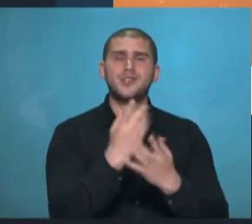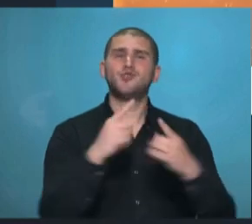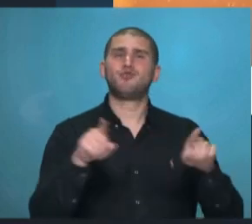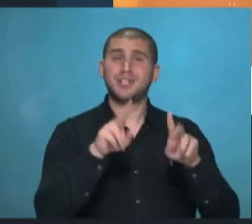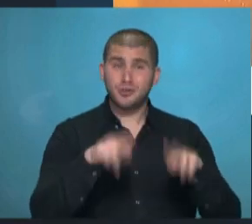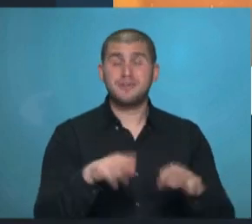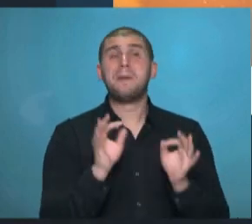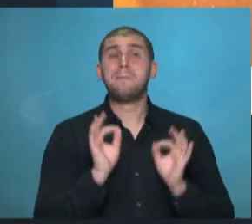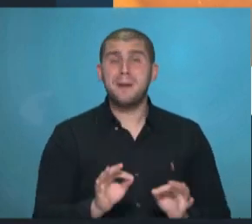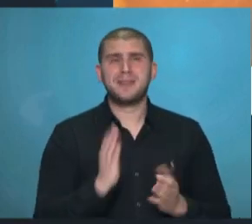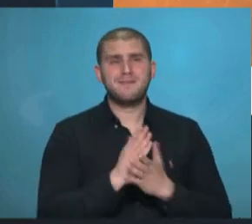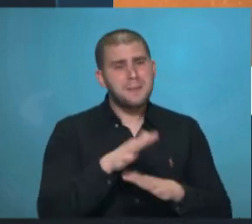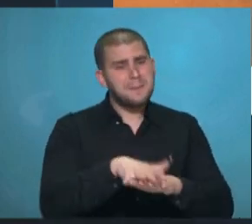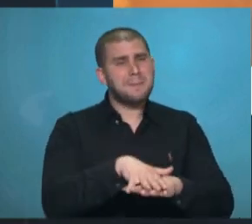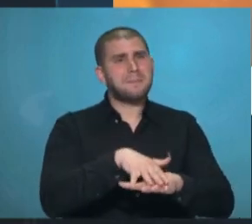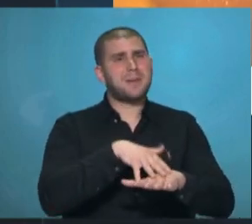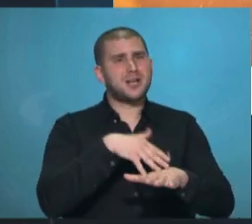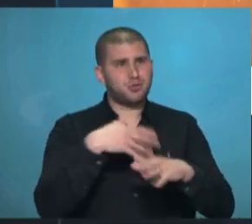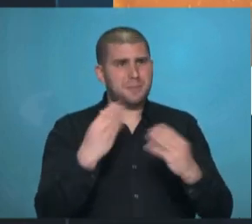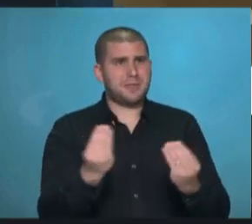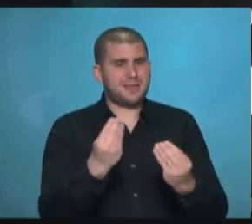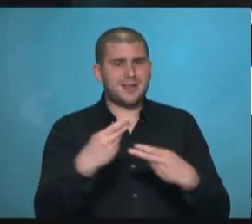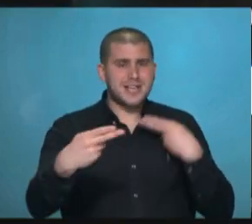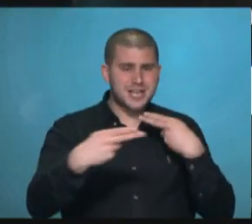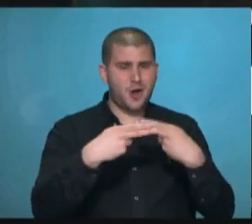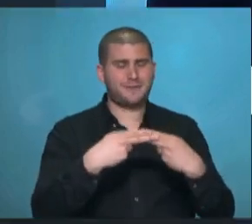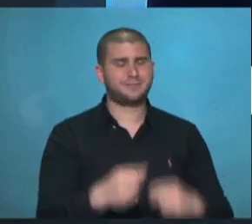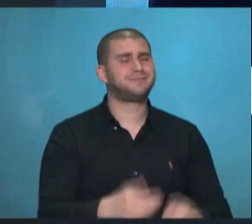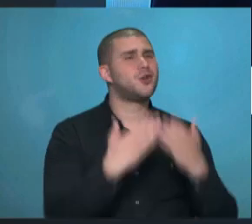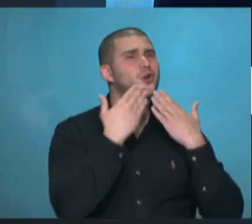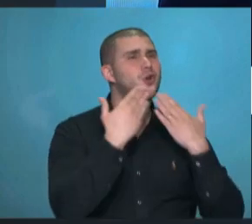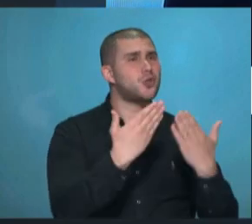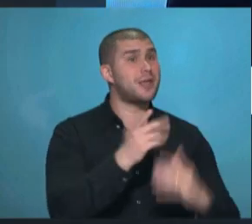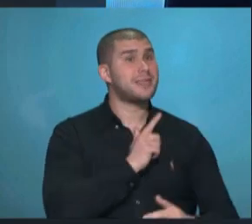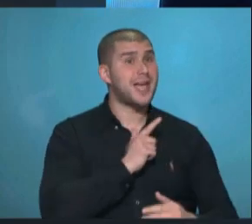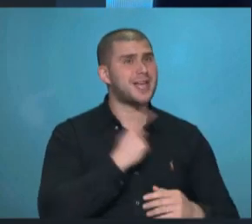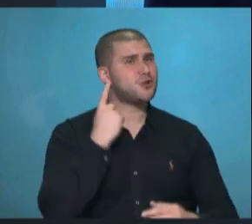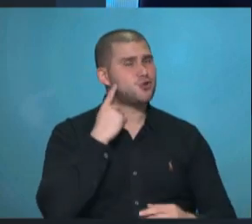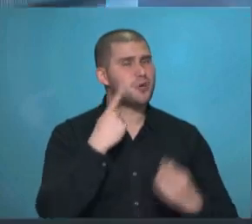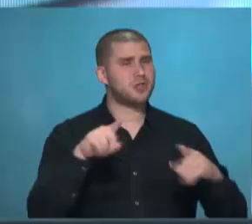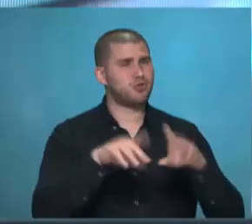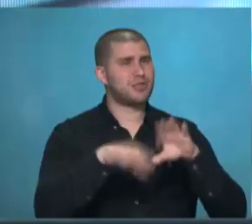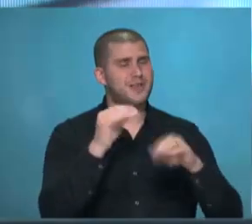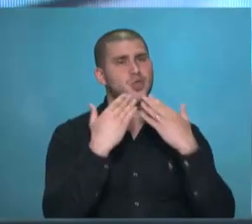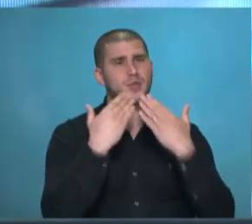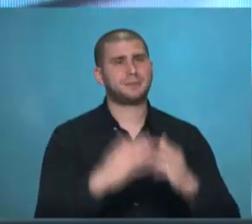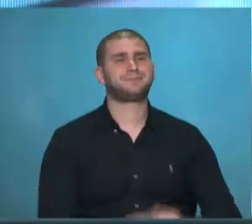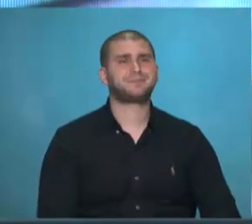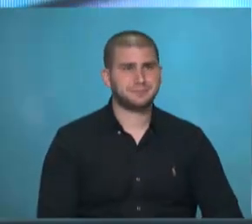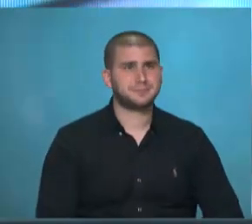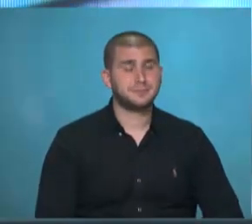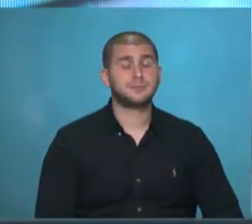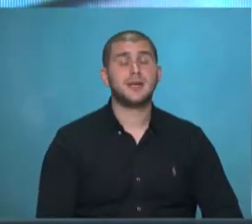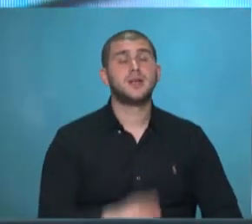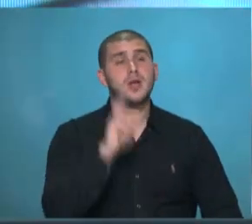ובאמת מתחילים להרגיש את הדבר הזה מתקרב. תודה רבה. נמתין לשמוע את השיר הנבחר. תודה. ביום